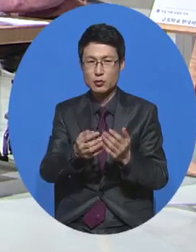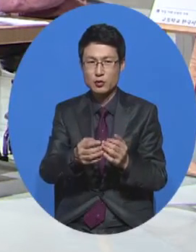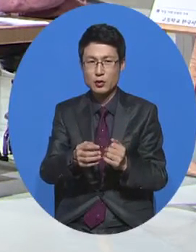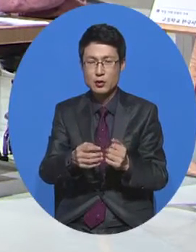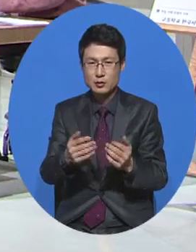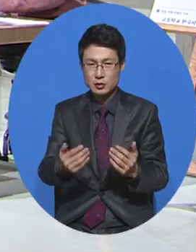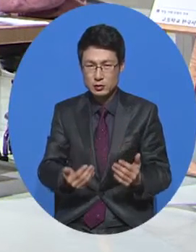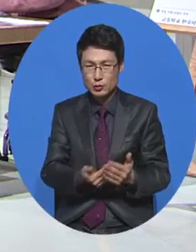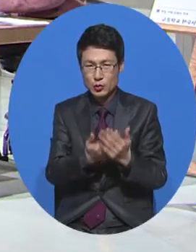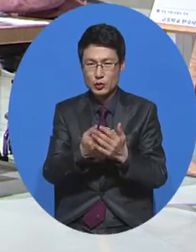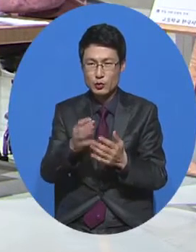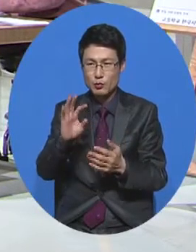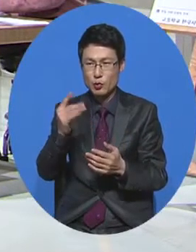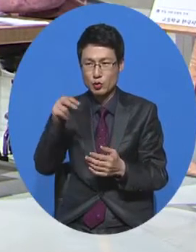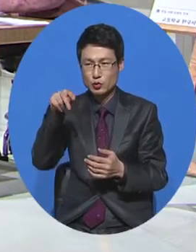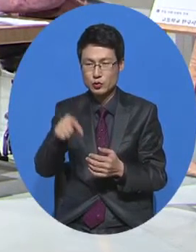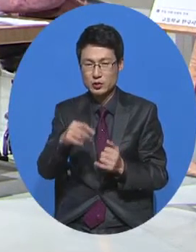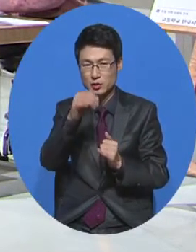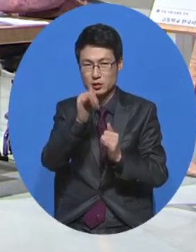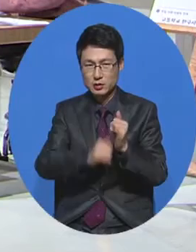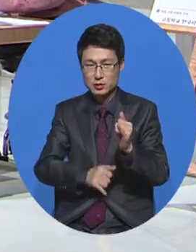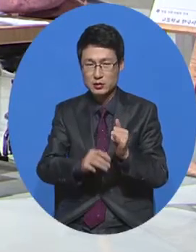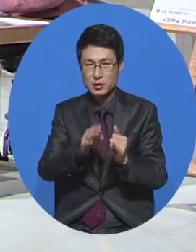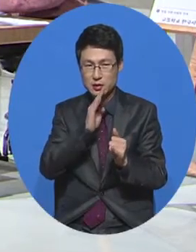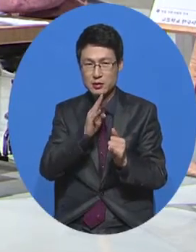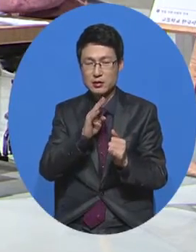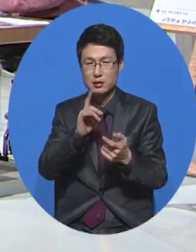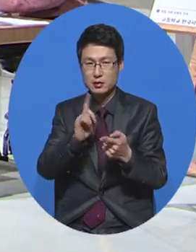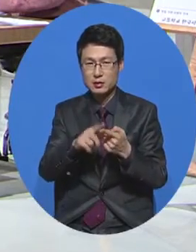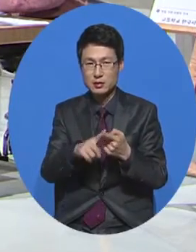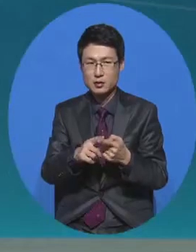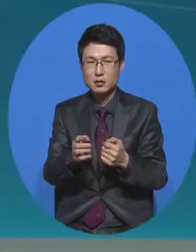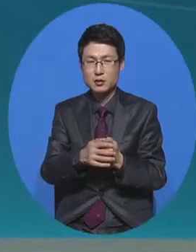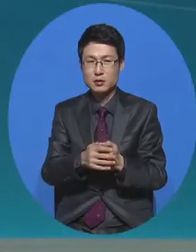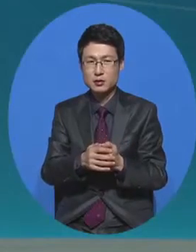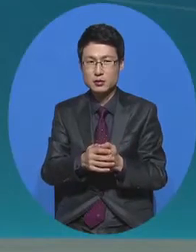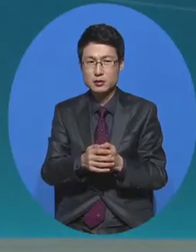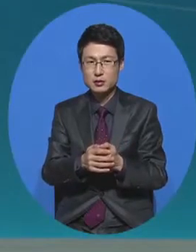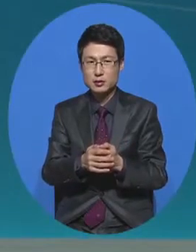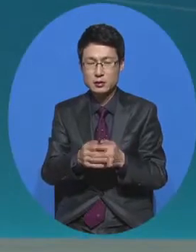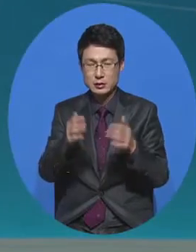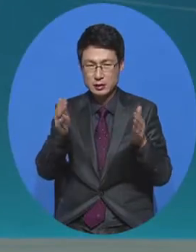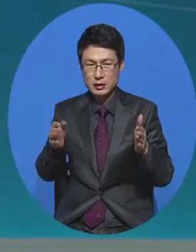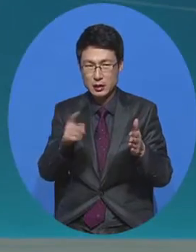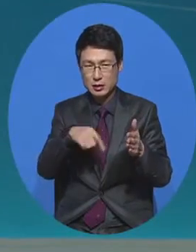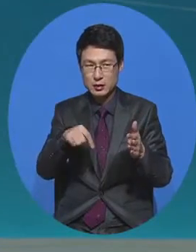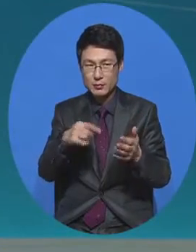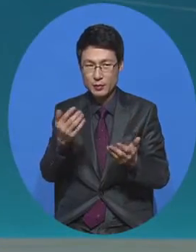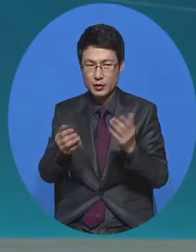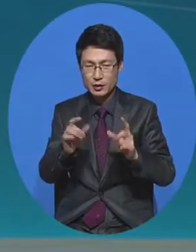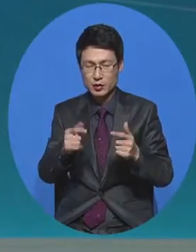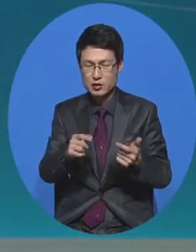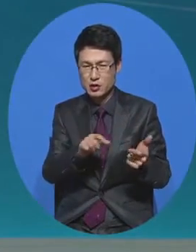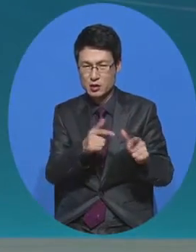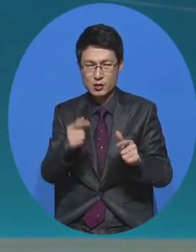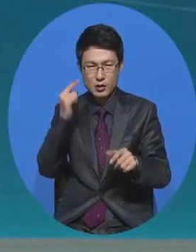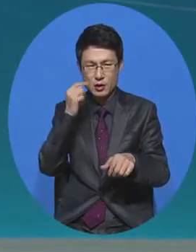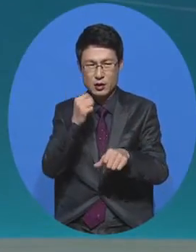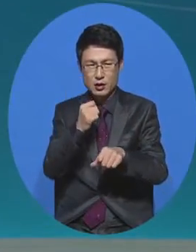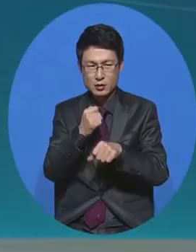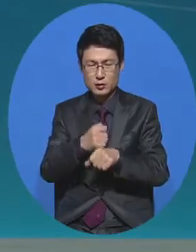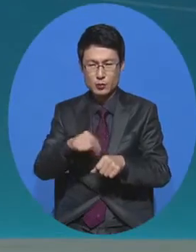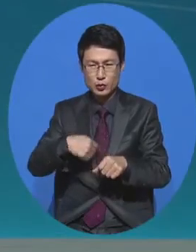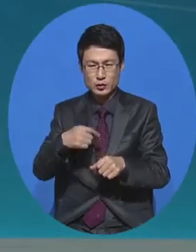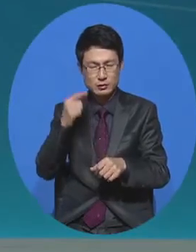사실은 그 사이에서 급한 달 그 판단 되는게 아니라 수많은 학자들이 자기 학설을